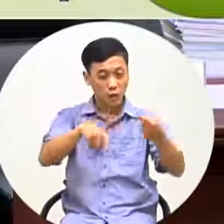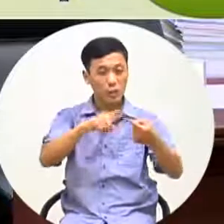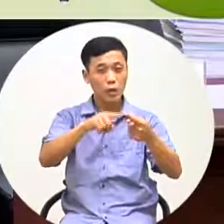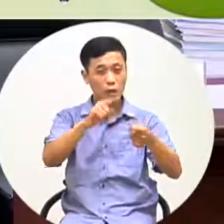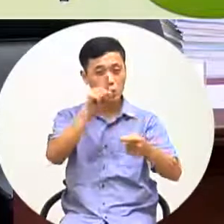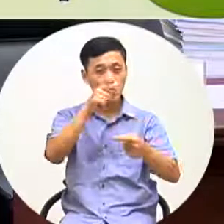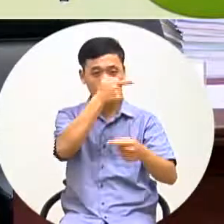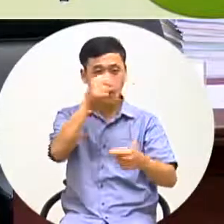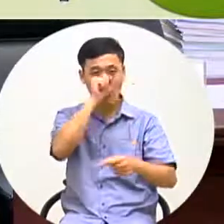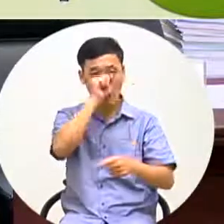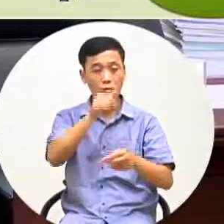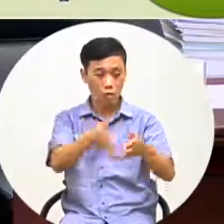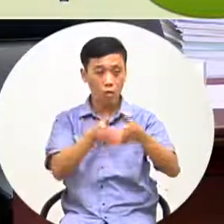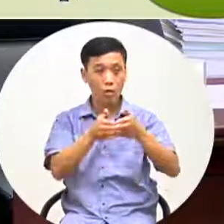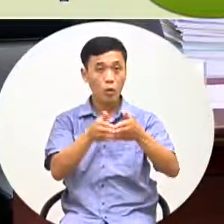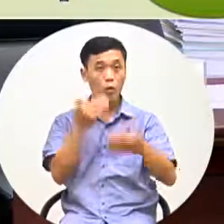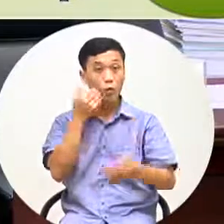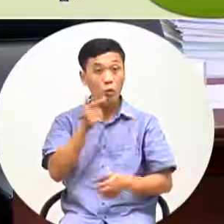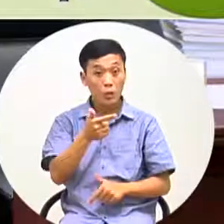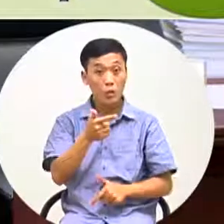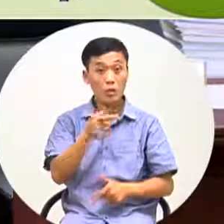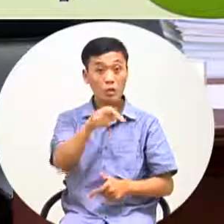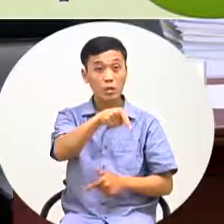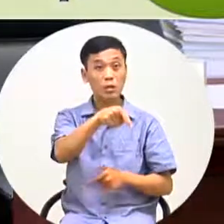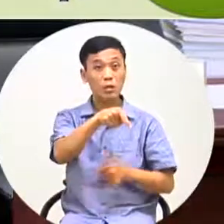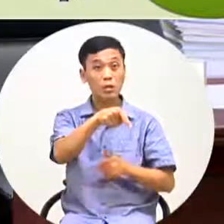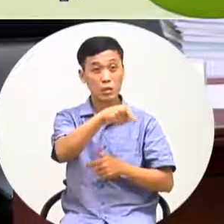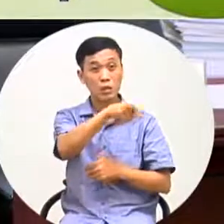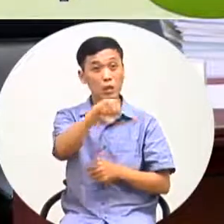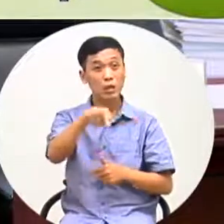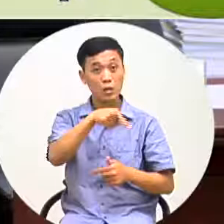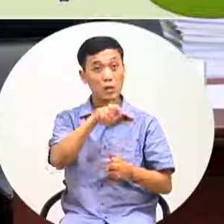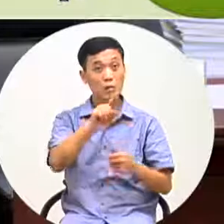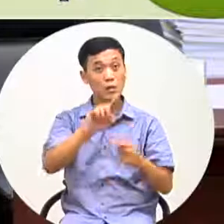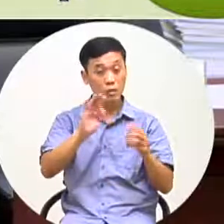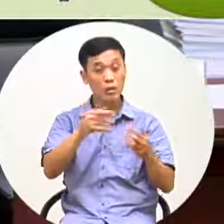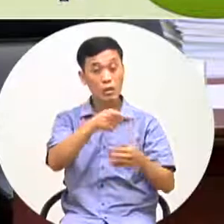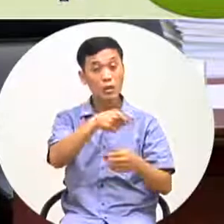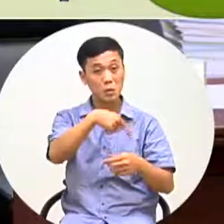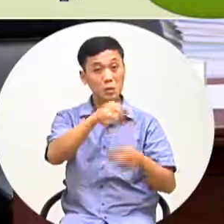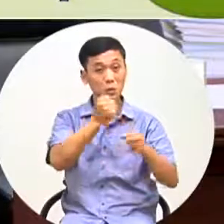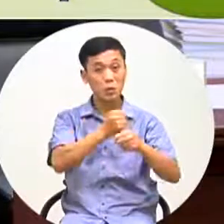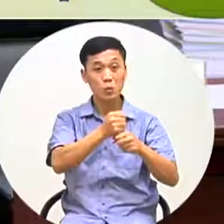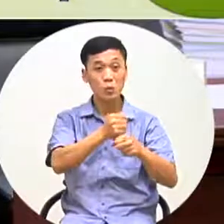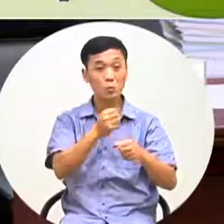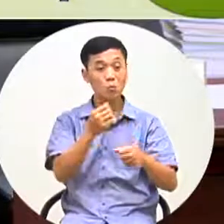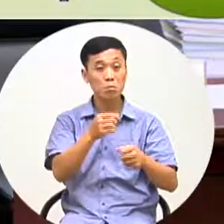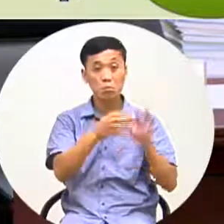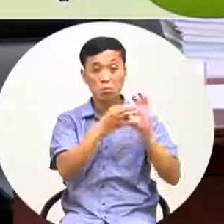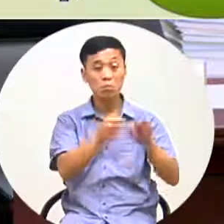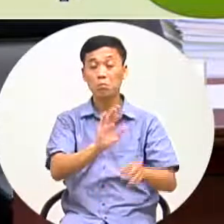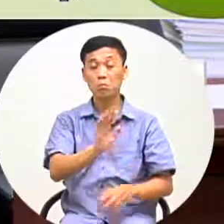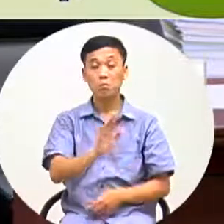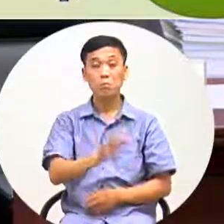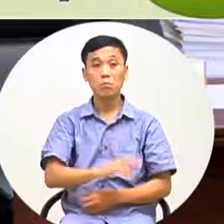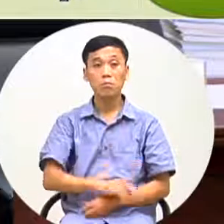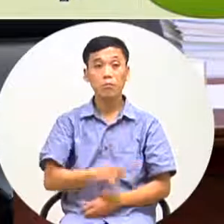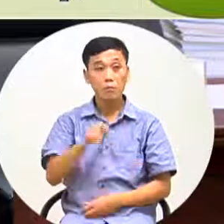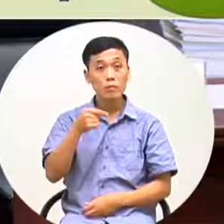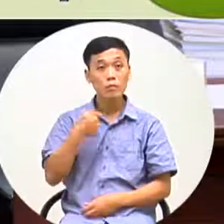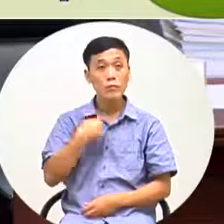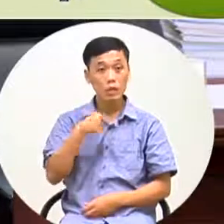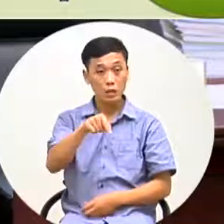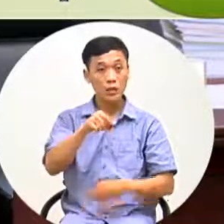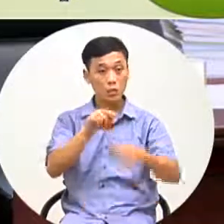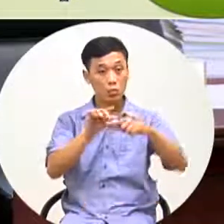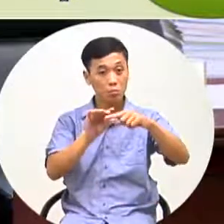关就大概就好闷走啊啦哈。所以我们可以看得到，这个比例是。你合格